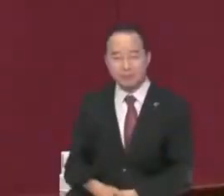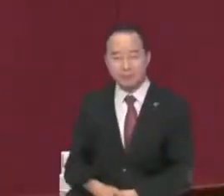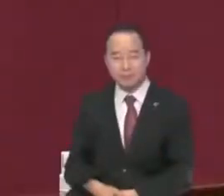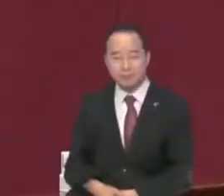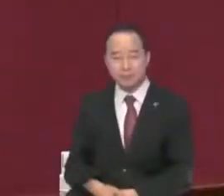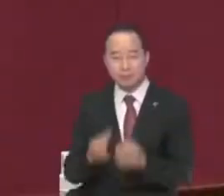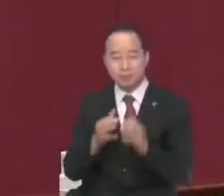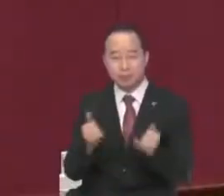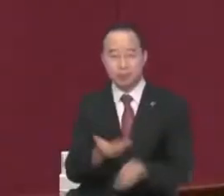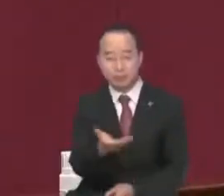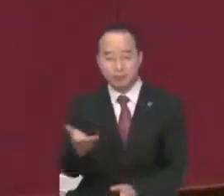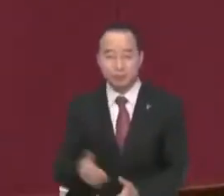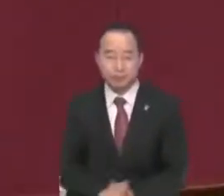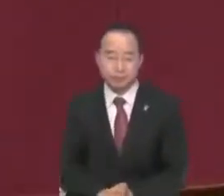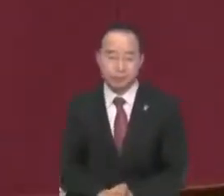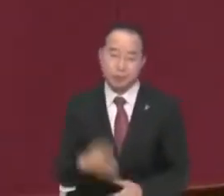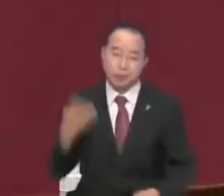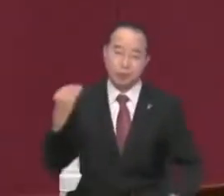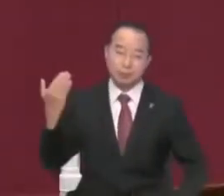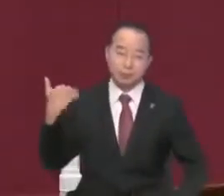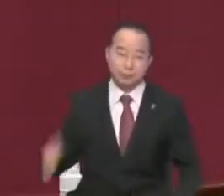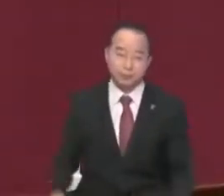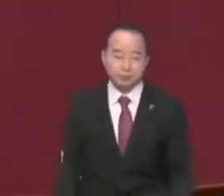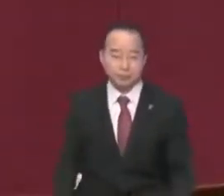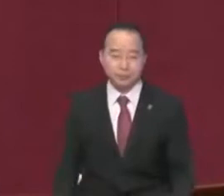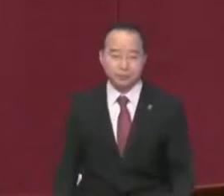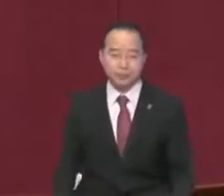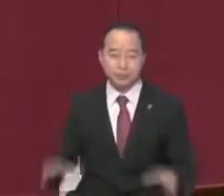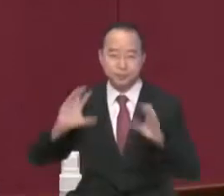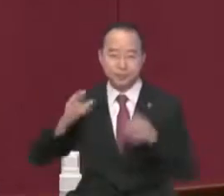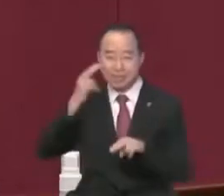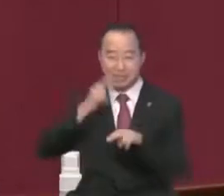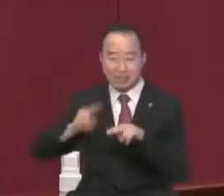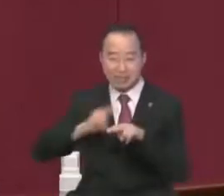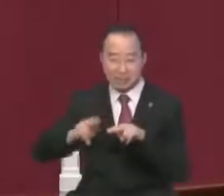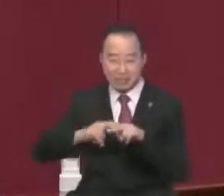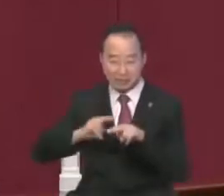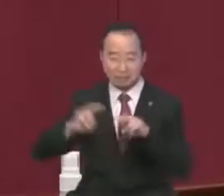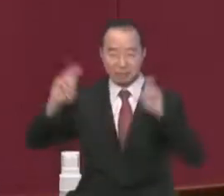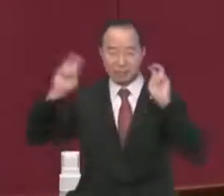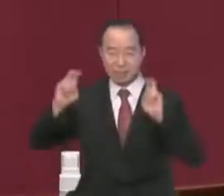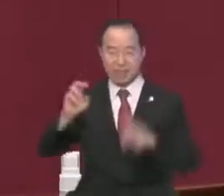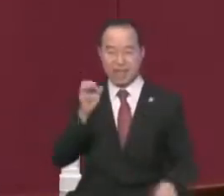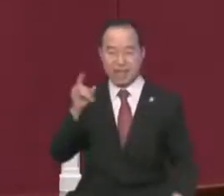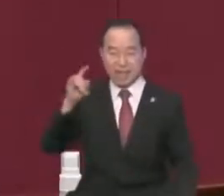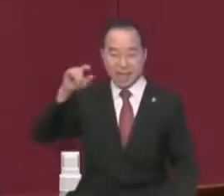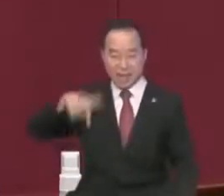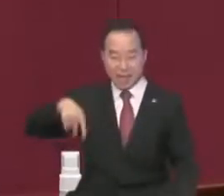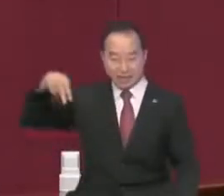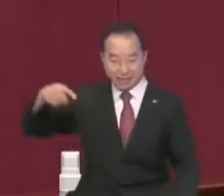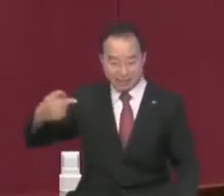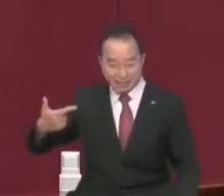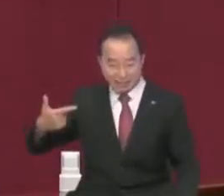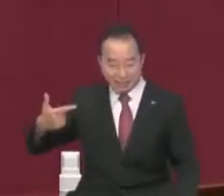존경하는 국민 여러분, 얼마 전 세계적인 석유기업 엑슨모빌이 다우존스에서